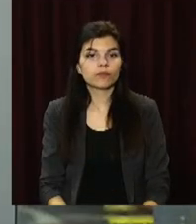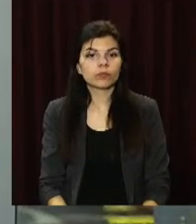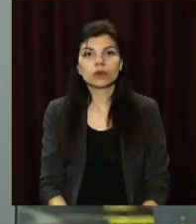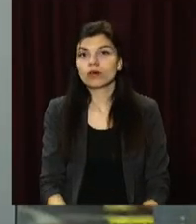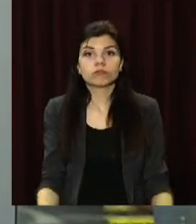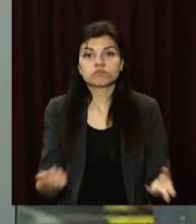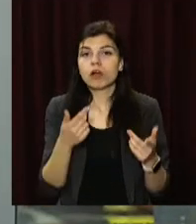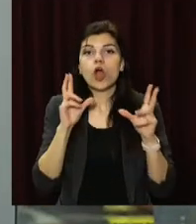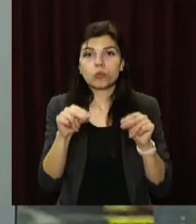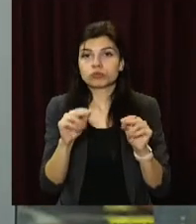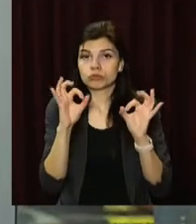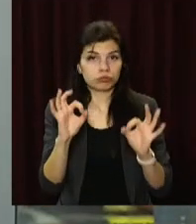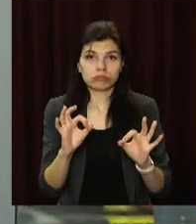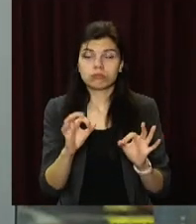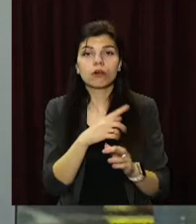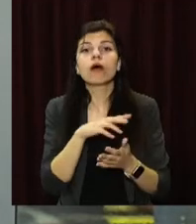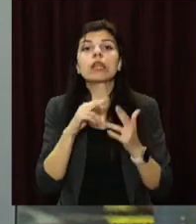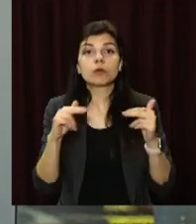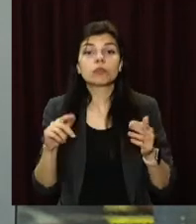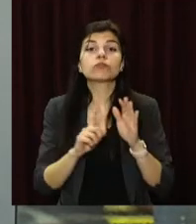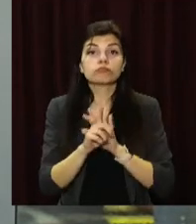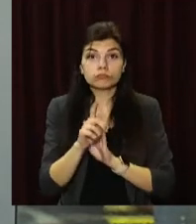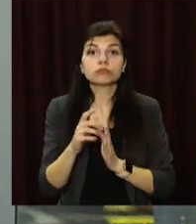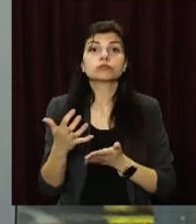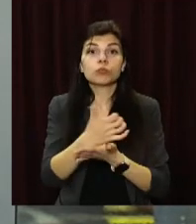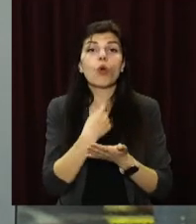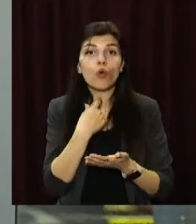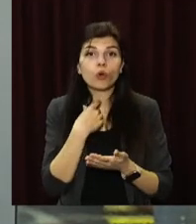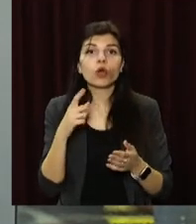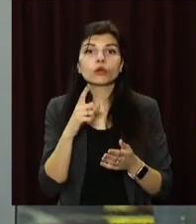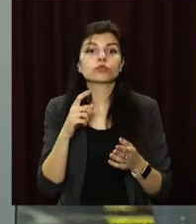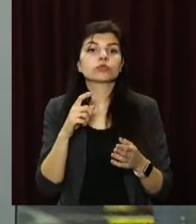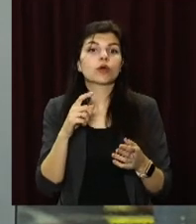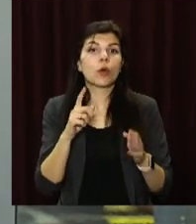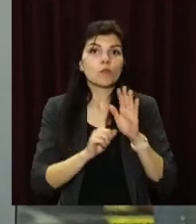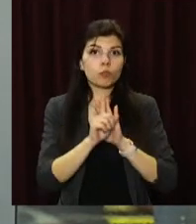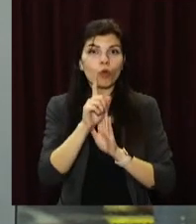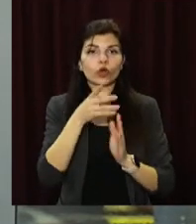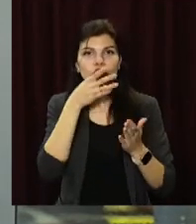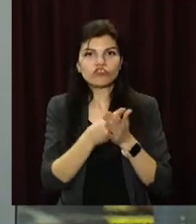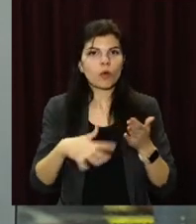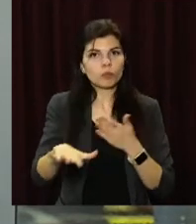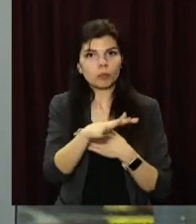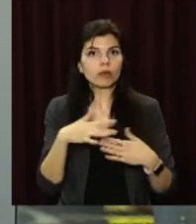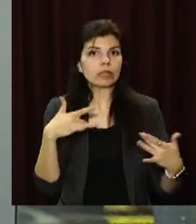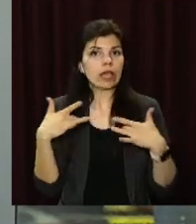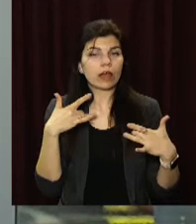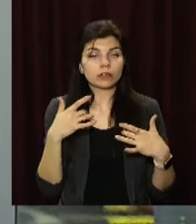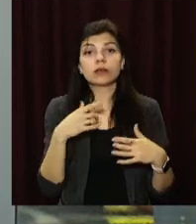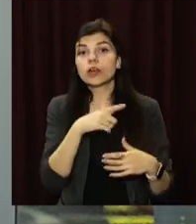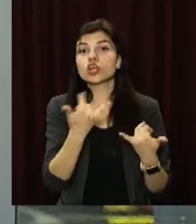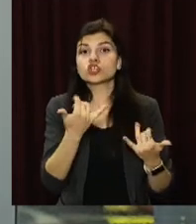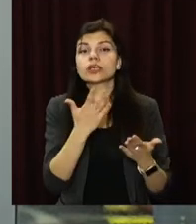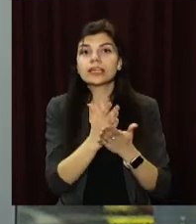Жодних гарантій. У Дніпрі продовжують збирати голоси, аби в театрі «Віримо» з'явилося власне приміщення. Зараз їх на